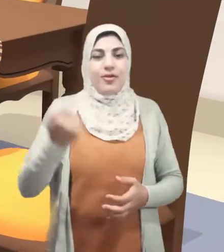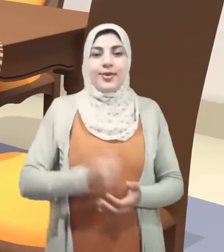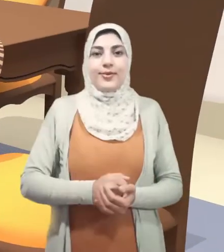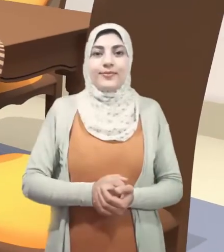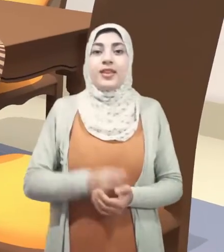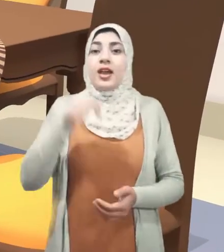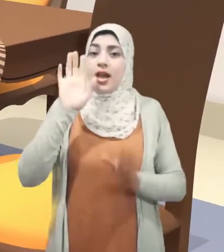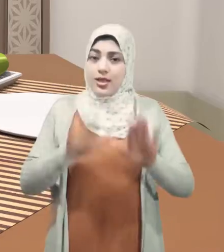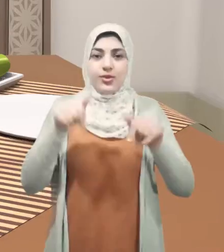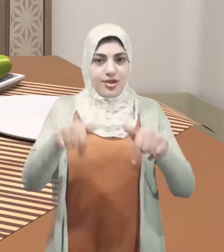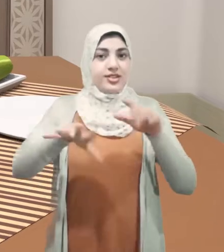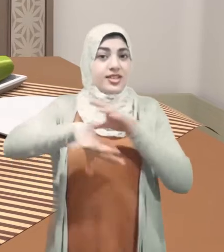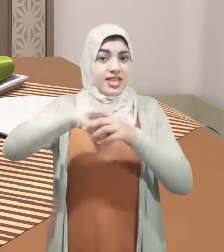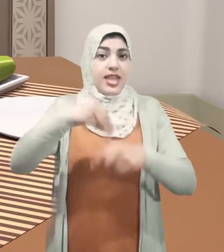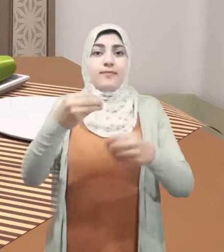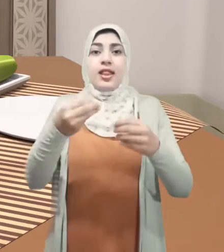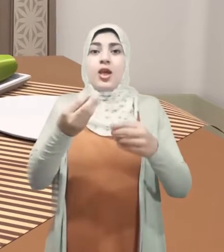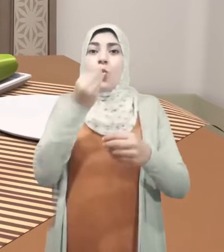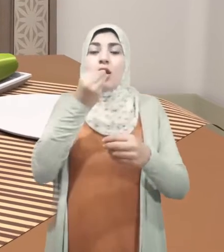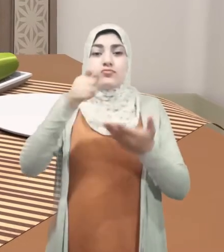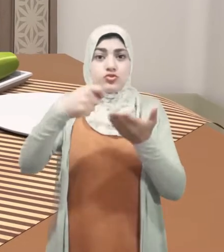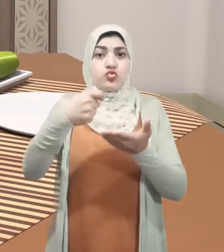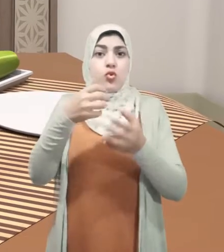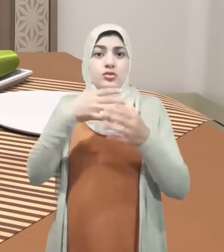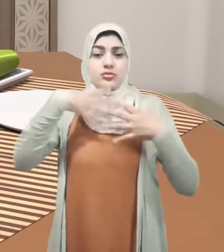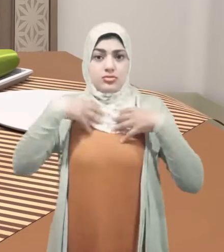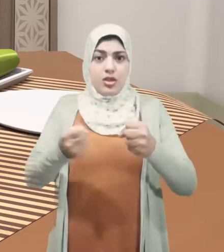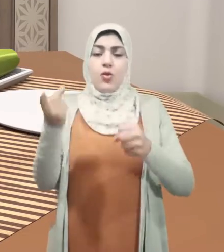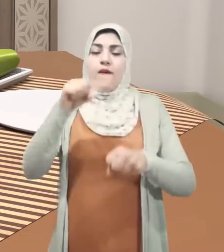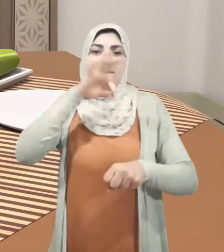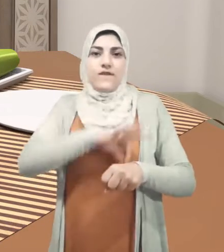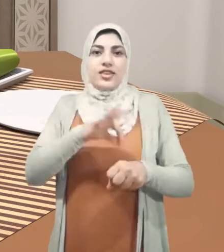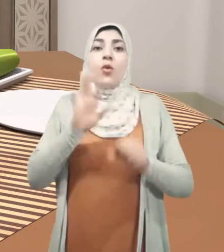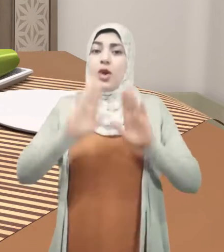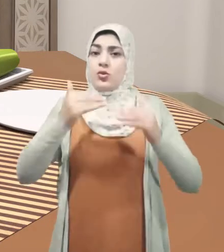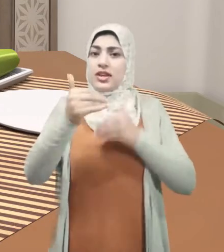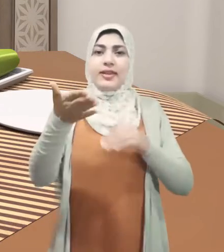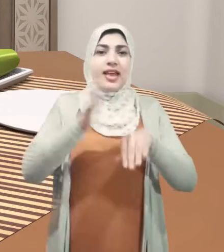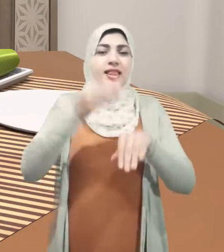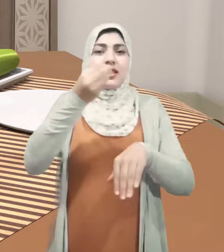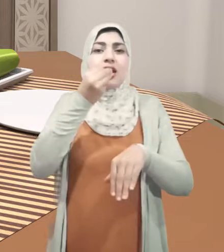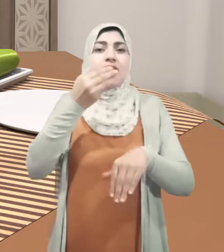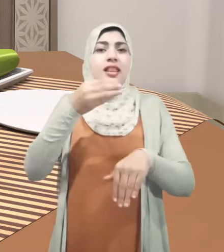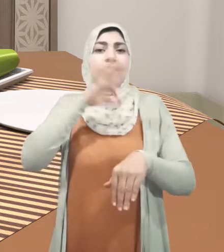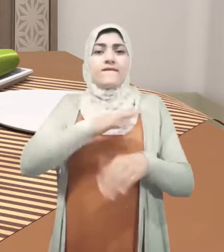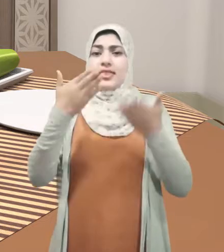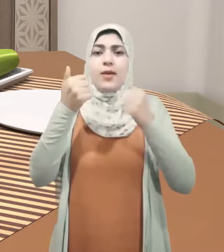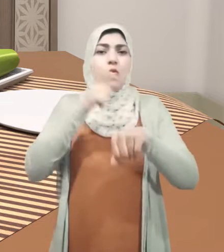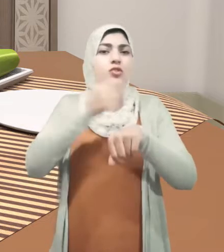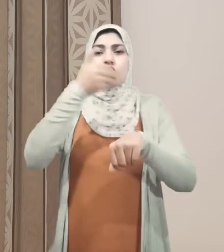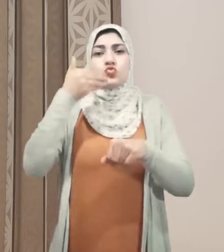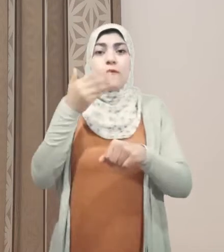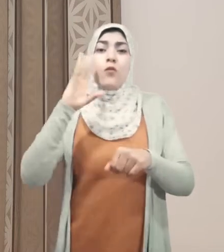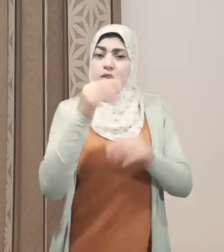السلام عليكم. خلونا اليوم نقوم بإعداد وجبة سحور صحية ومفيدة، وخلونا نبعد عن الأطعمة اللي ما تفيد في فترات